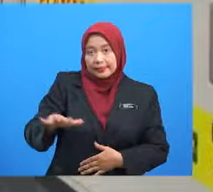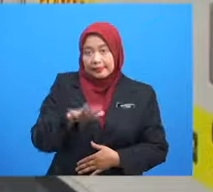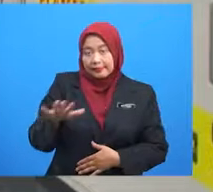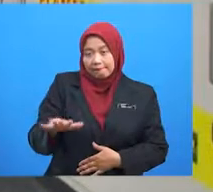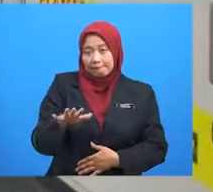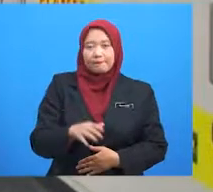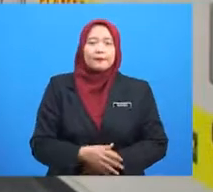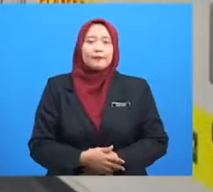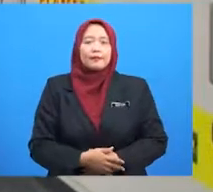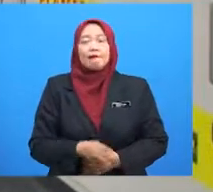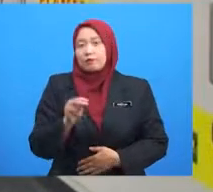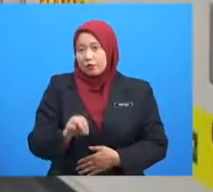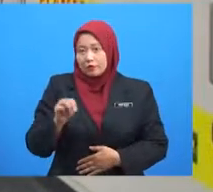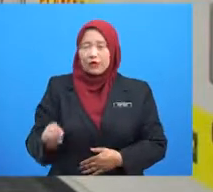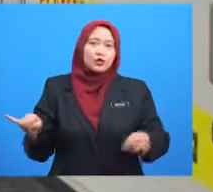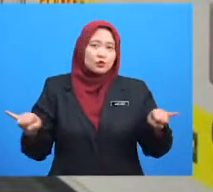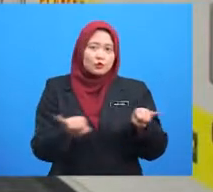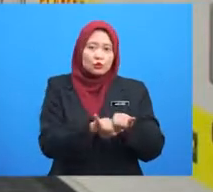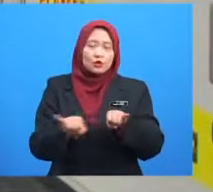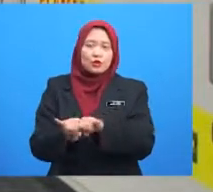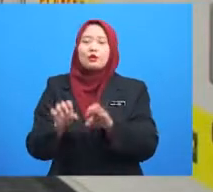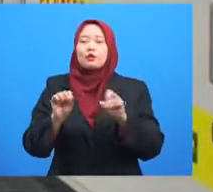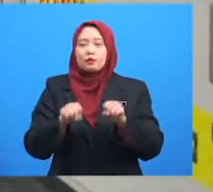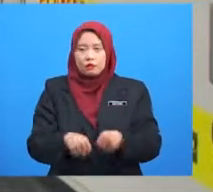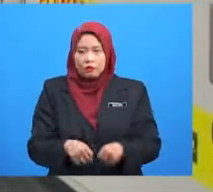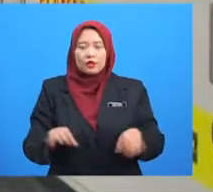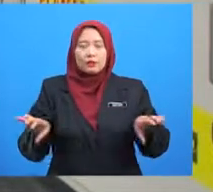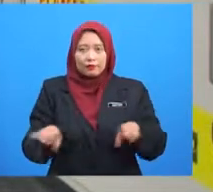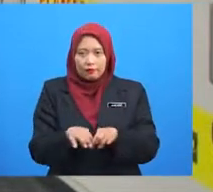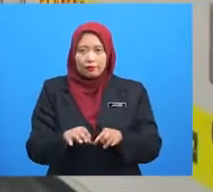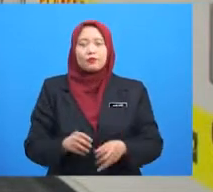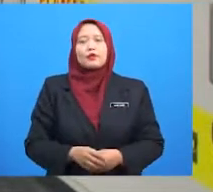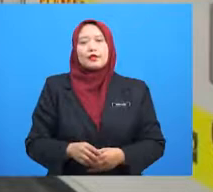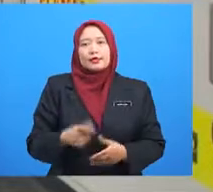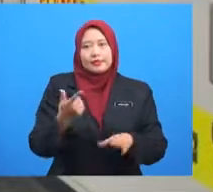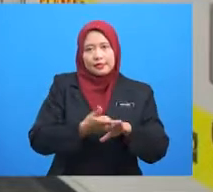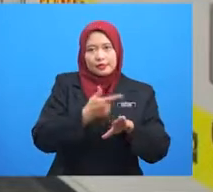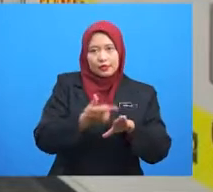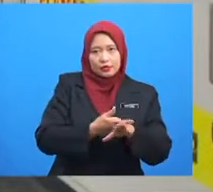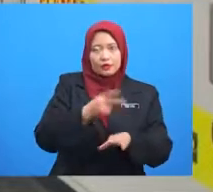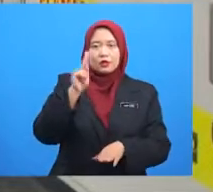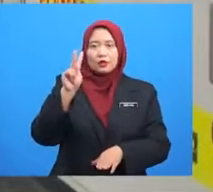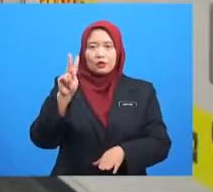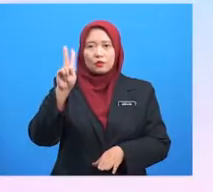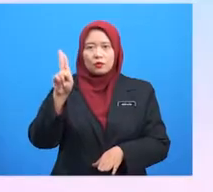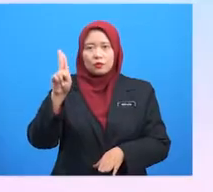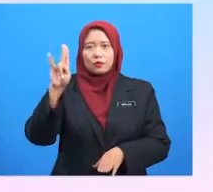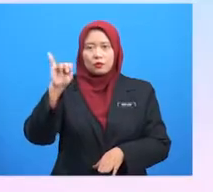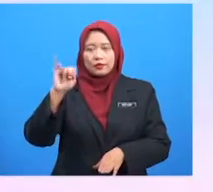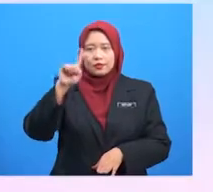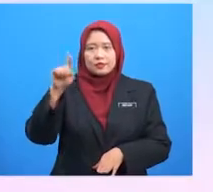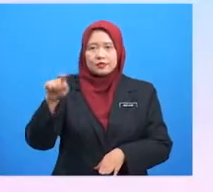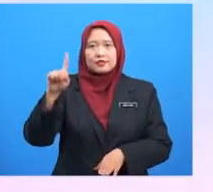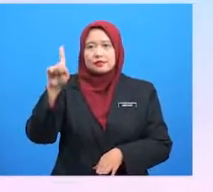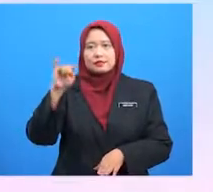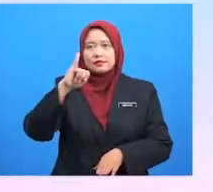Baik, murid-murid juga boleh buat latihan kuisis di dalam handphone menerusi barcode ini. Selamat